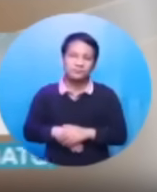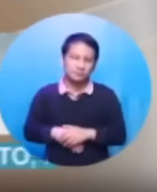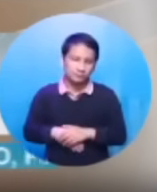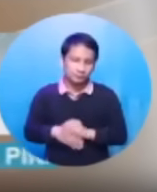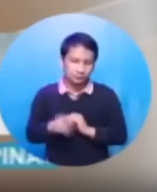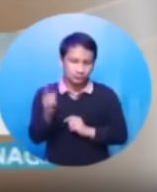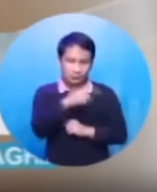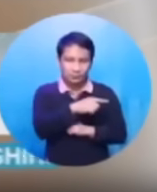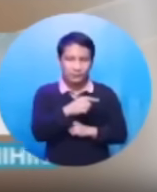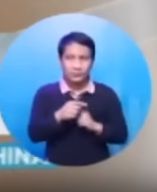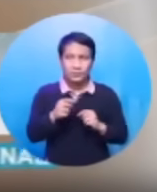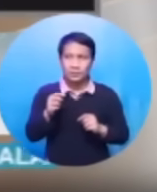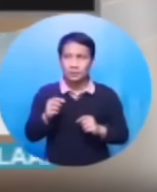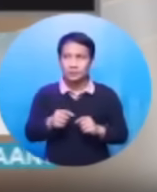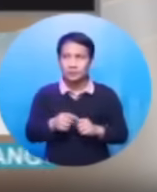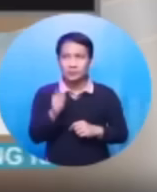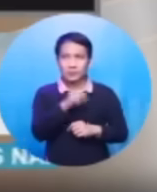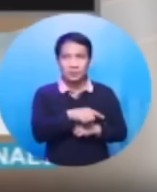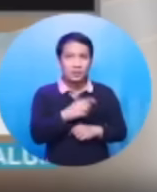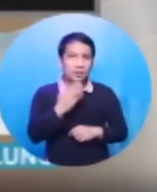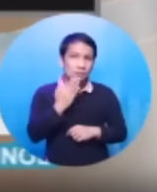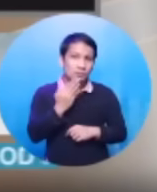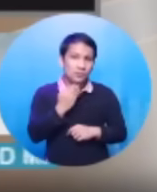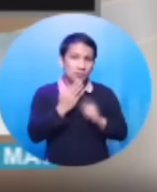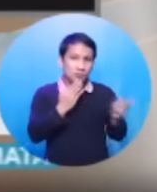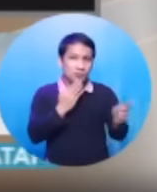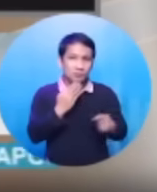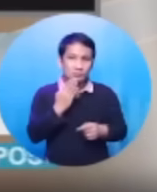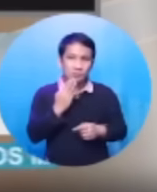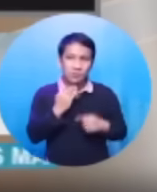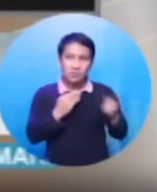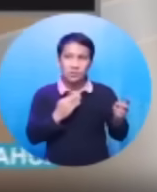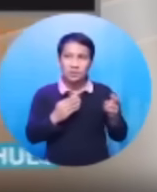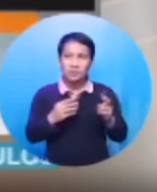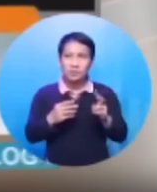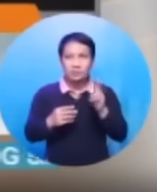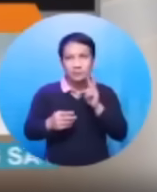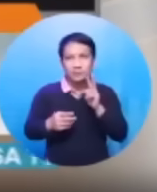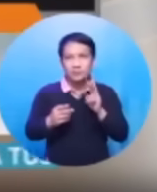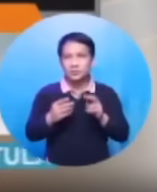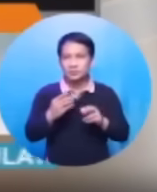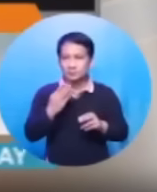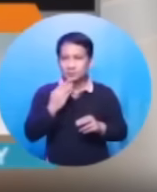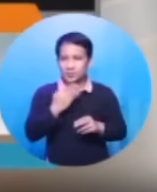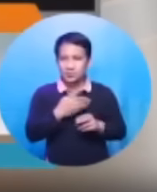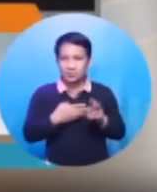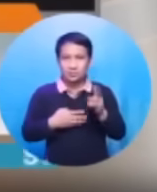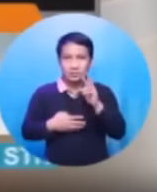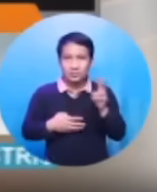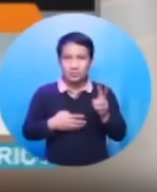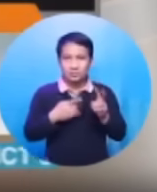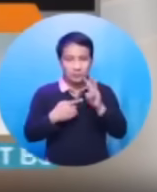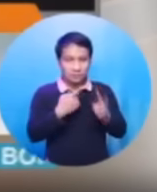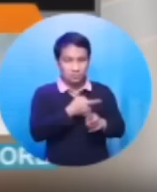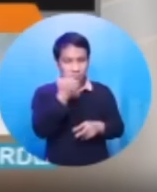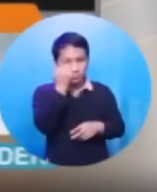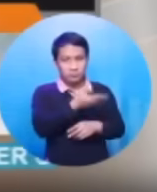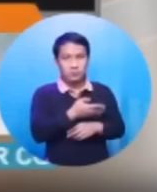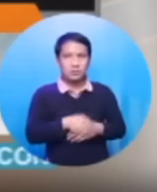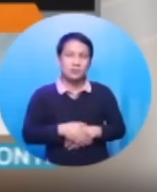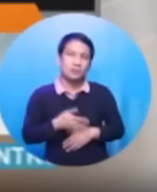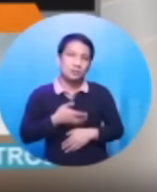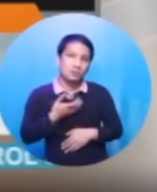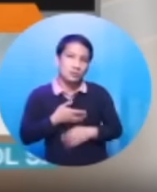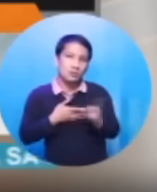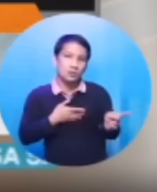B. Oh. Alam mo yan, B? Di pa ako lahat sa'yo, B? B? Oo nga. Oo. Hindi ako ng mama ko, di pa ng mga